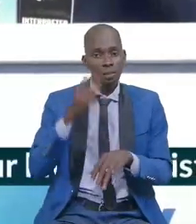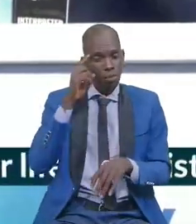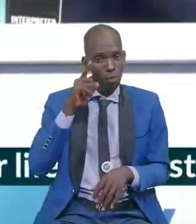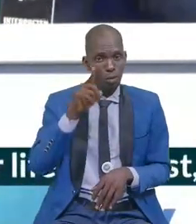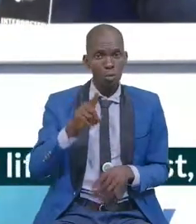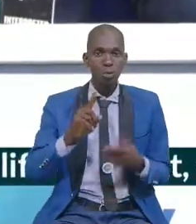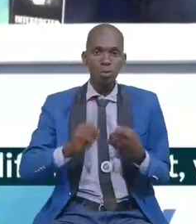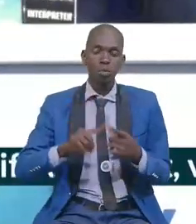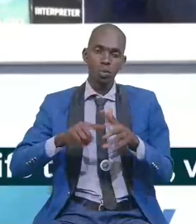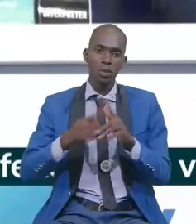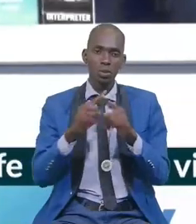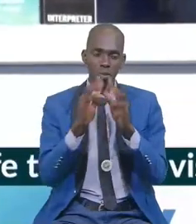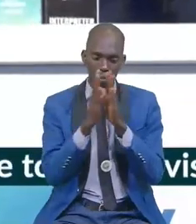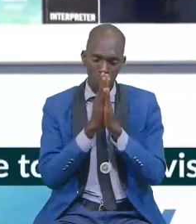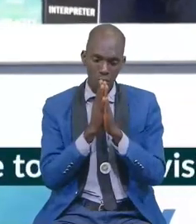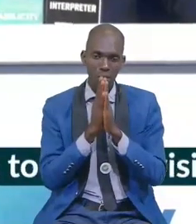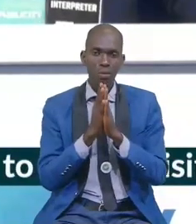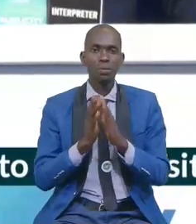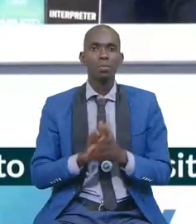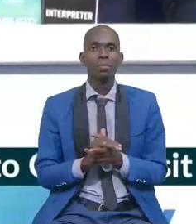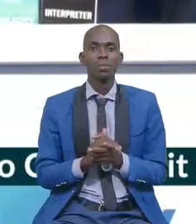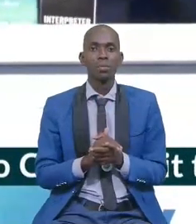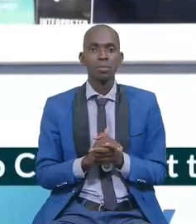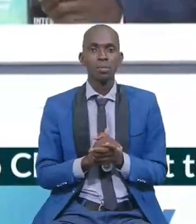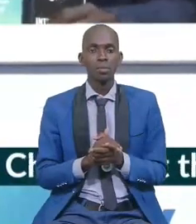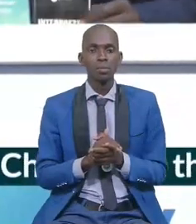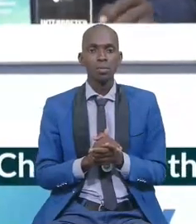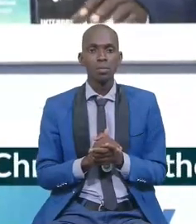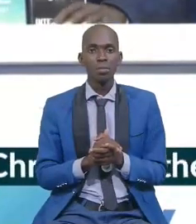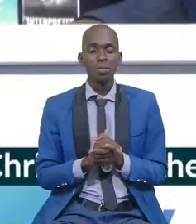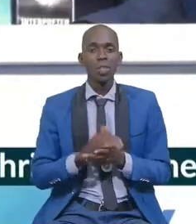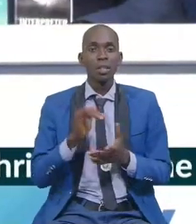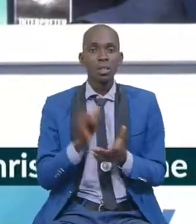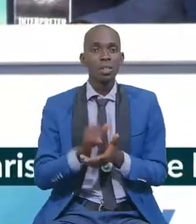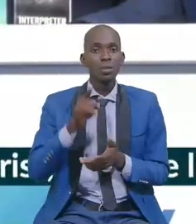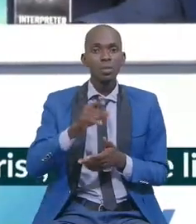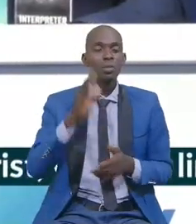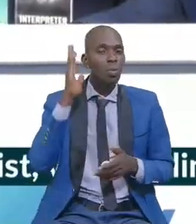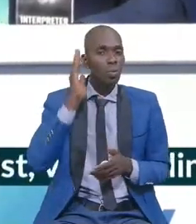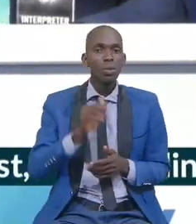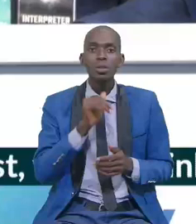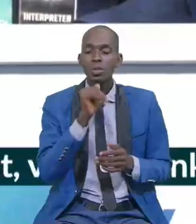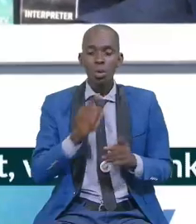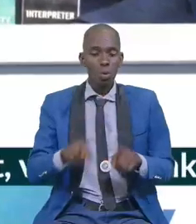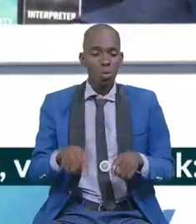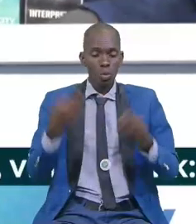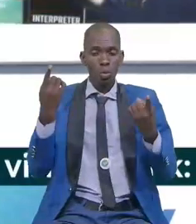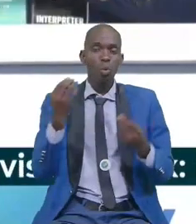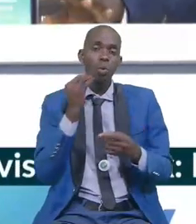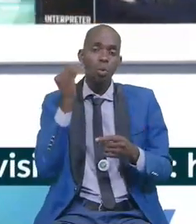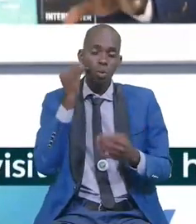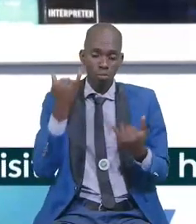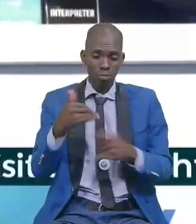C'est le moment donc de vous engager dans la prière pour ne pas repartir ce soir les mains